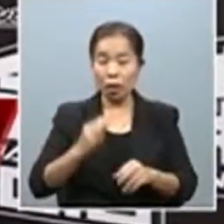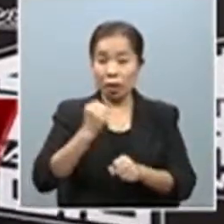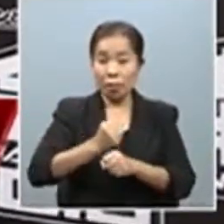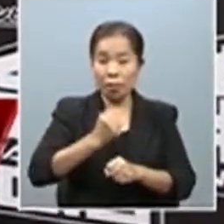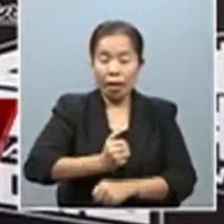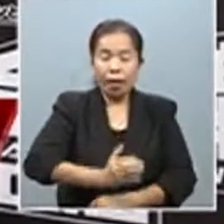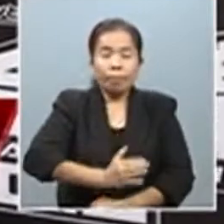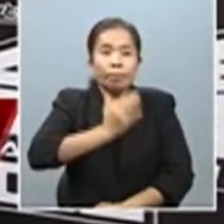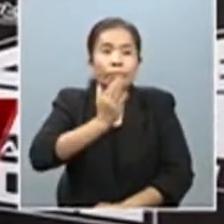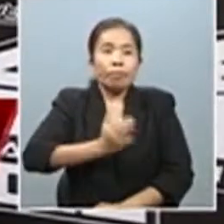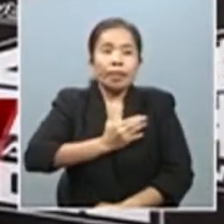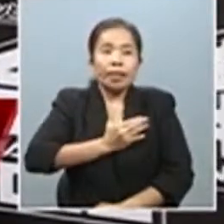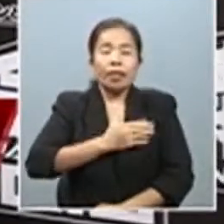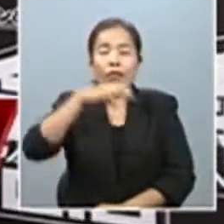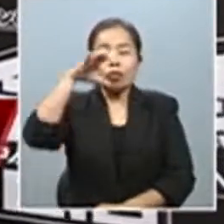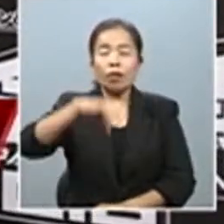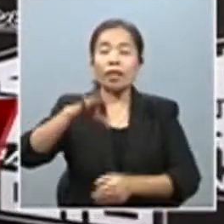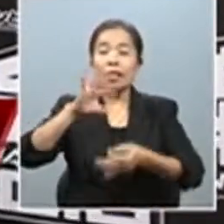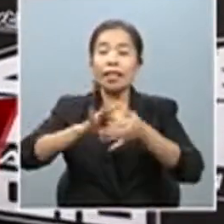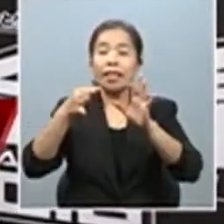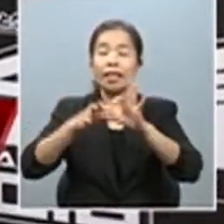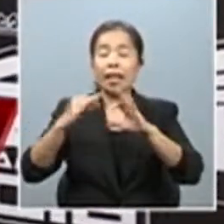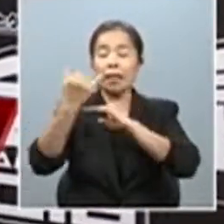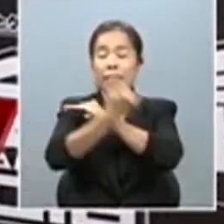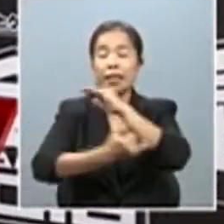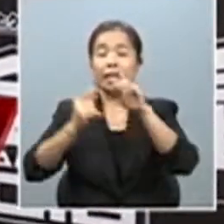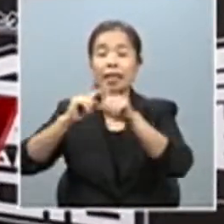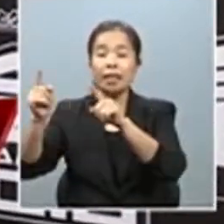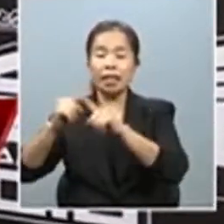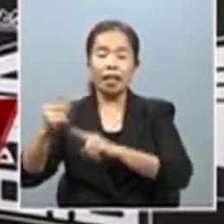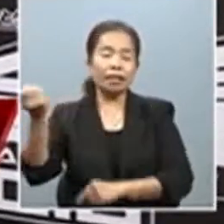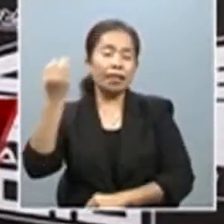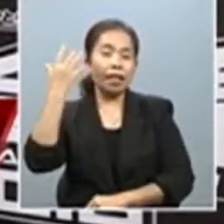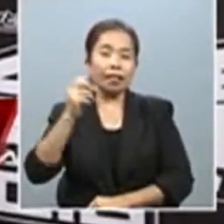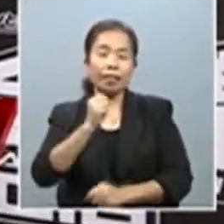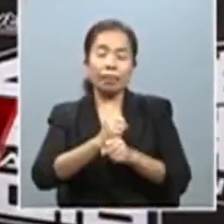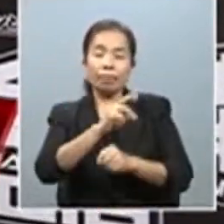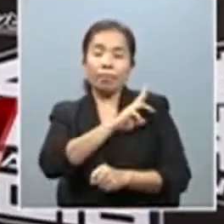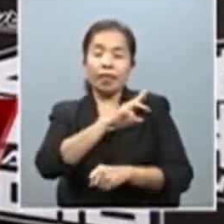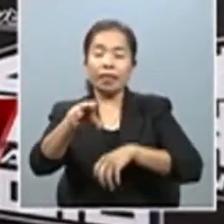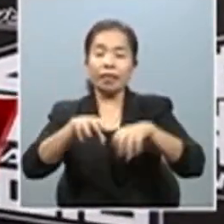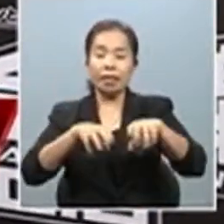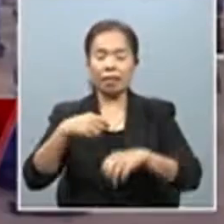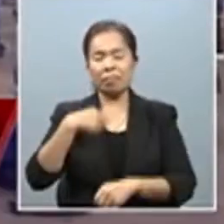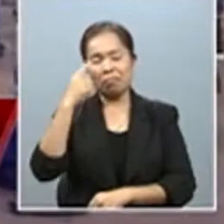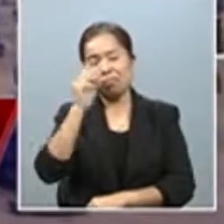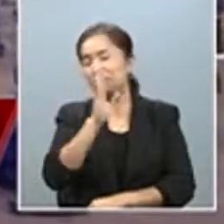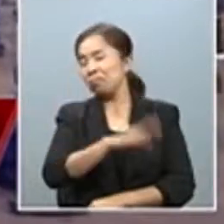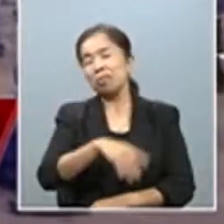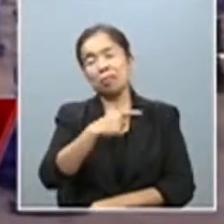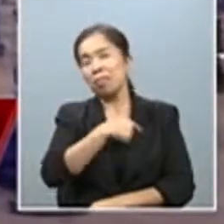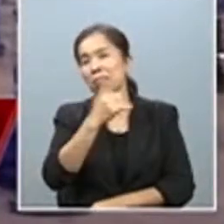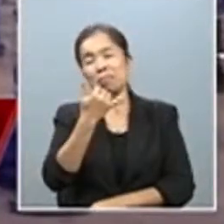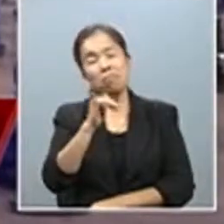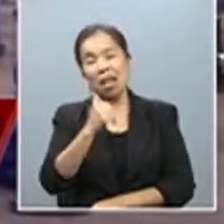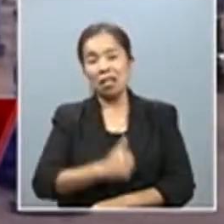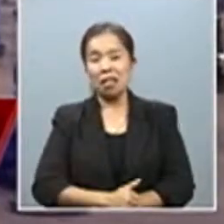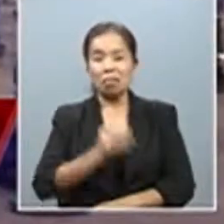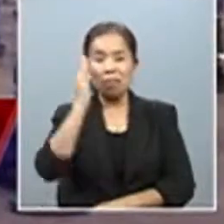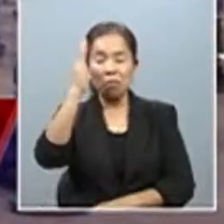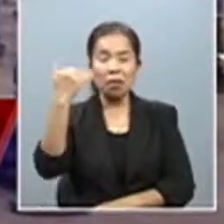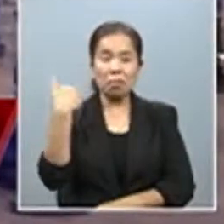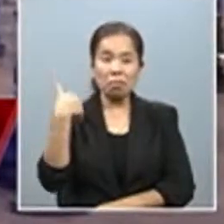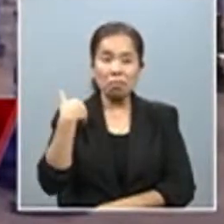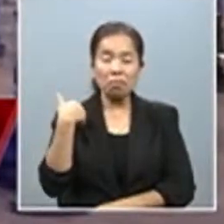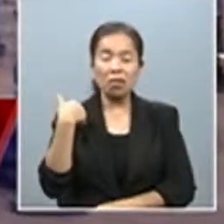สหพันธ์กีฬาระหว่างประเทศนะครับซึ่งเป็นสปอนเซอร์รายใหญ่ของอีสปอร์ตเนี่ยบอกว่าไม่แน่นะกีฬาชนิดนี้อาจจะผลักดันให้ญี่ปุ่น